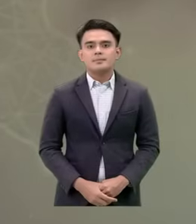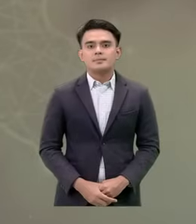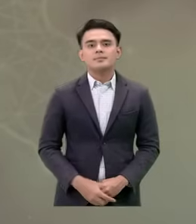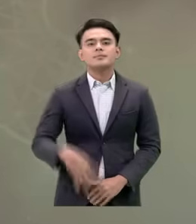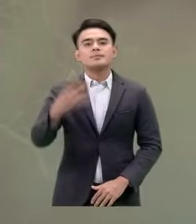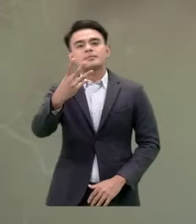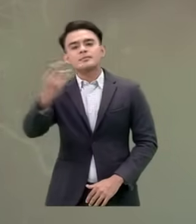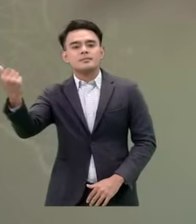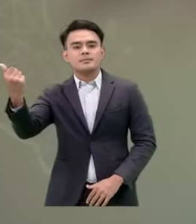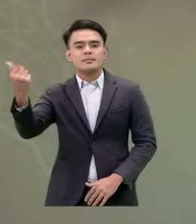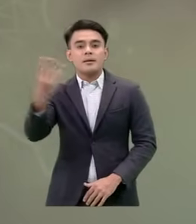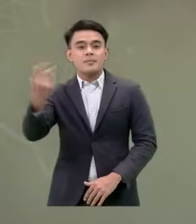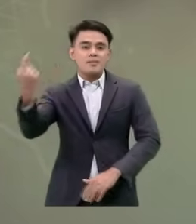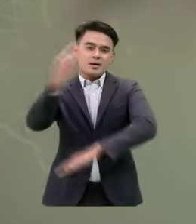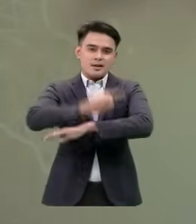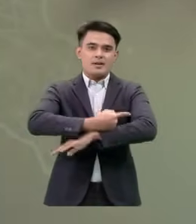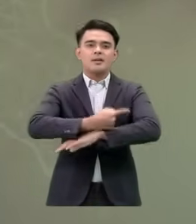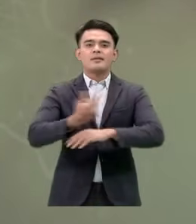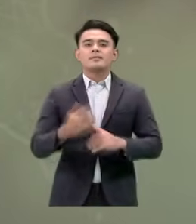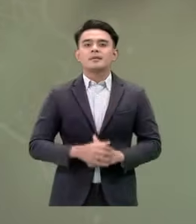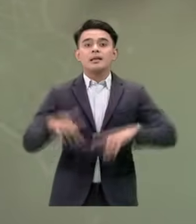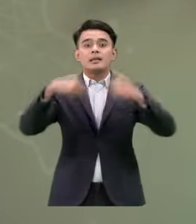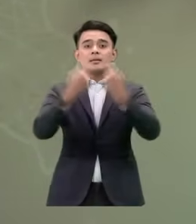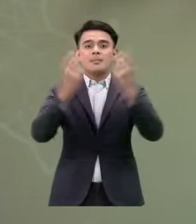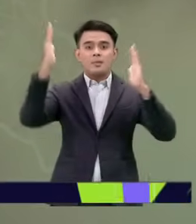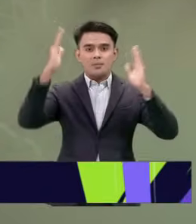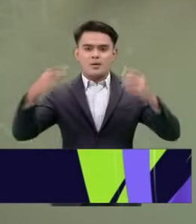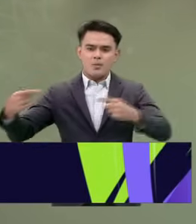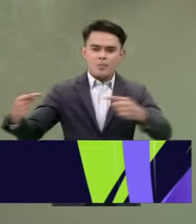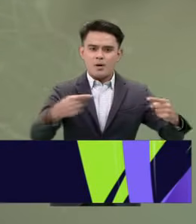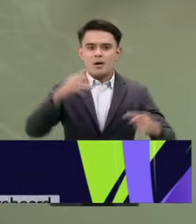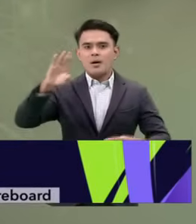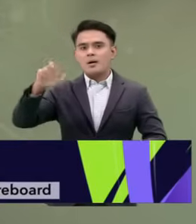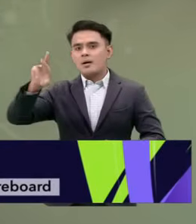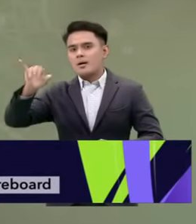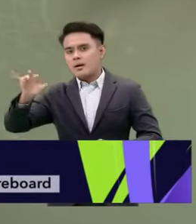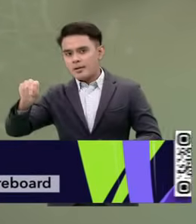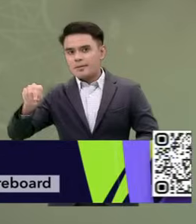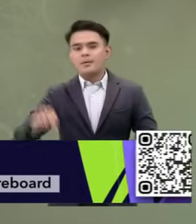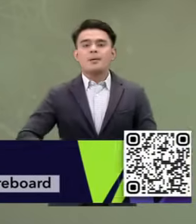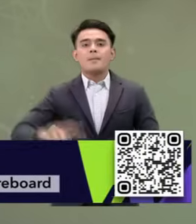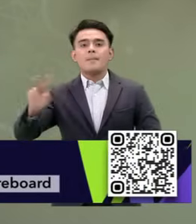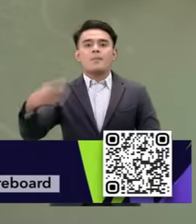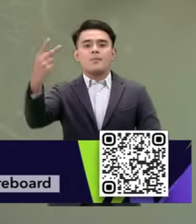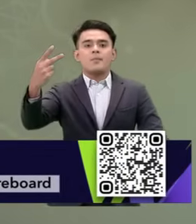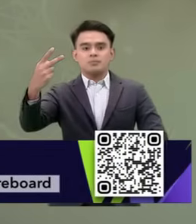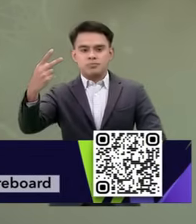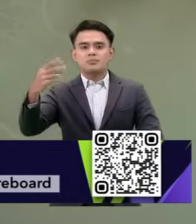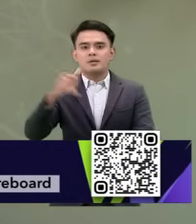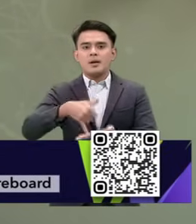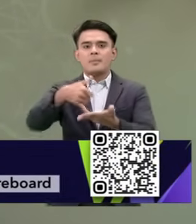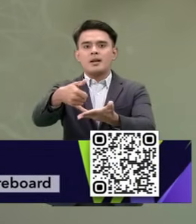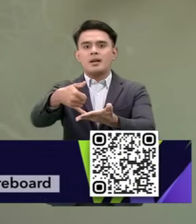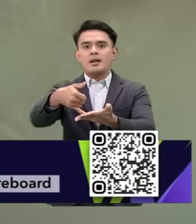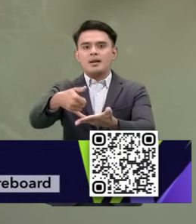beberapa hari lagi skuad harimau Malaya bakal menentang Bahrain dalam aksi kedua kumpulan e Piala Asia di